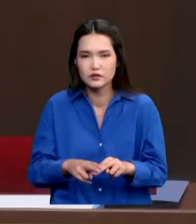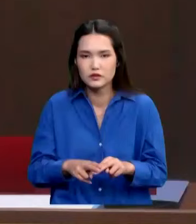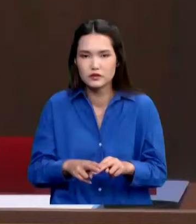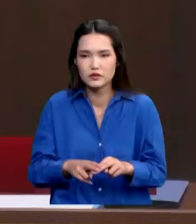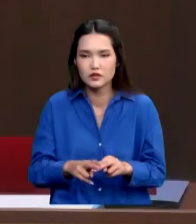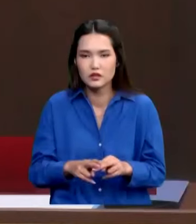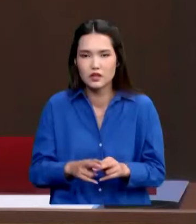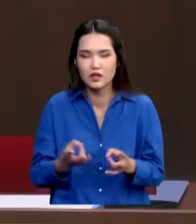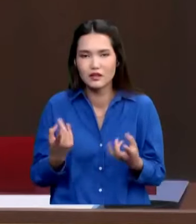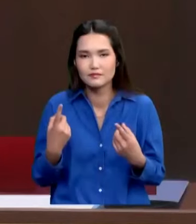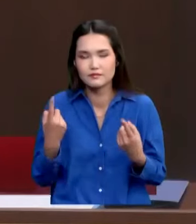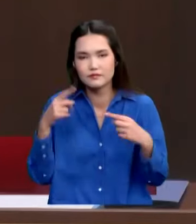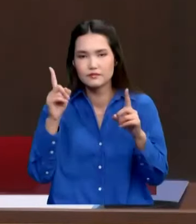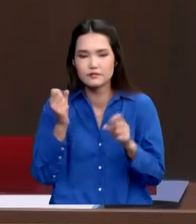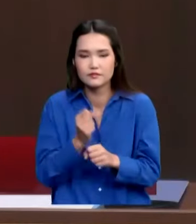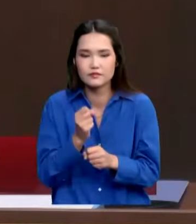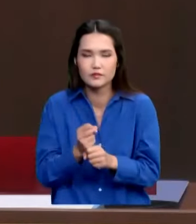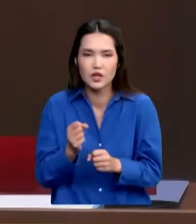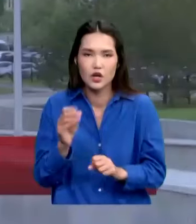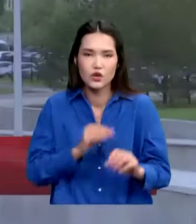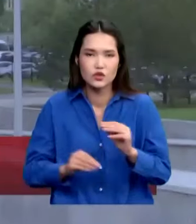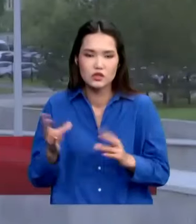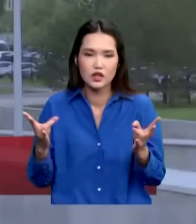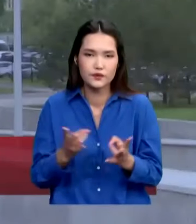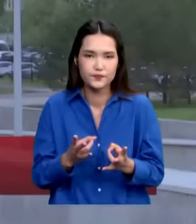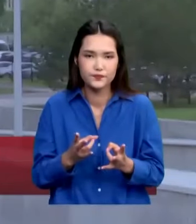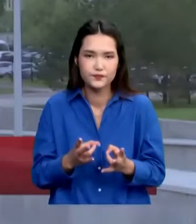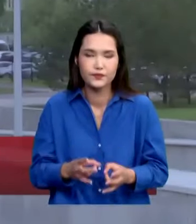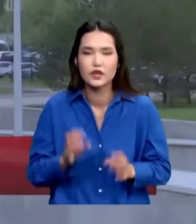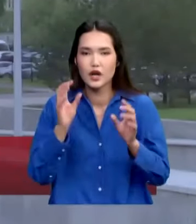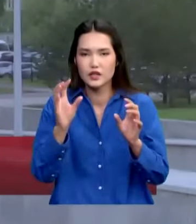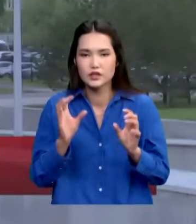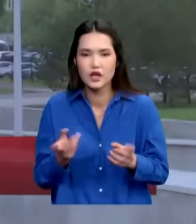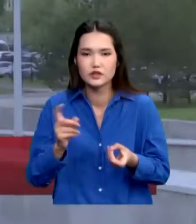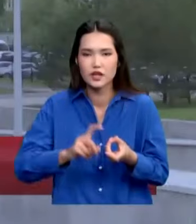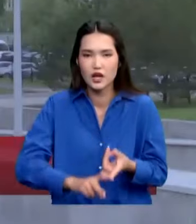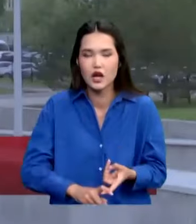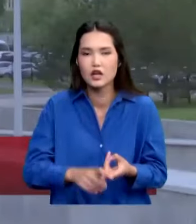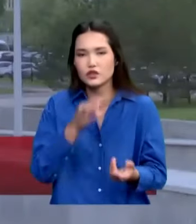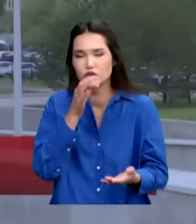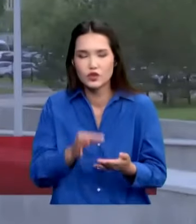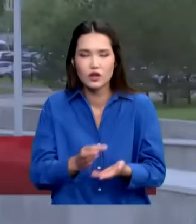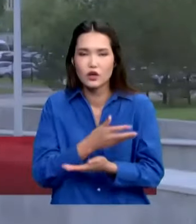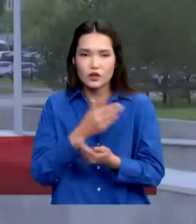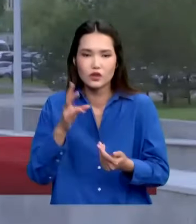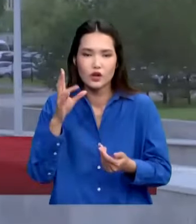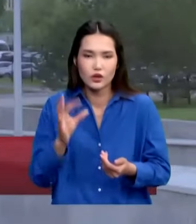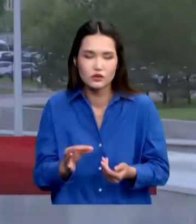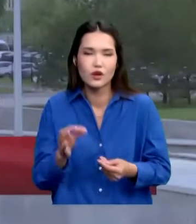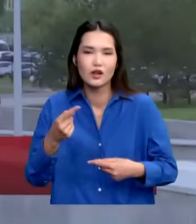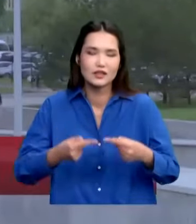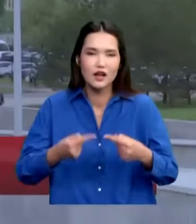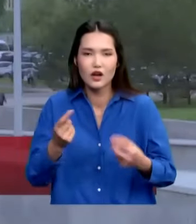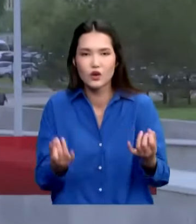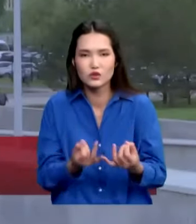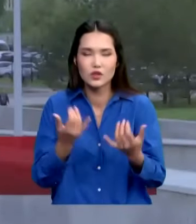бір әртүрлі формалармен пысықтауымыз керек пе? Заңға қатысты осындай жауабы жоқ сұрақтар көп болды.